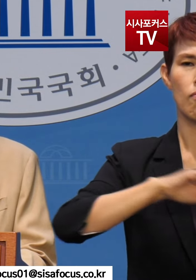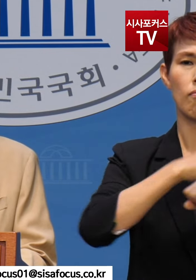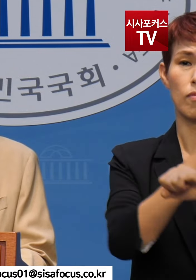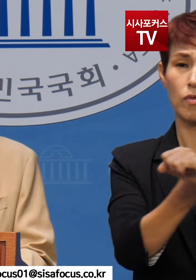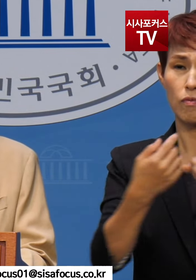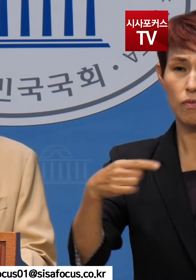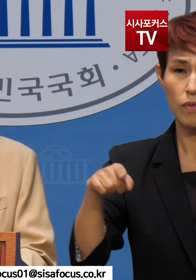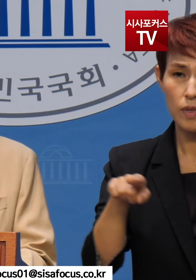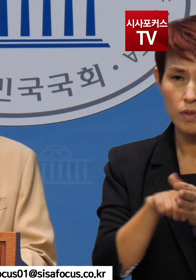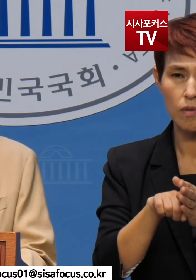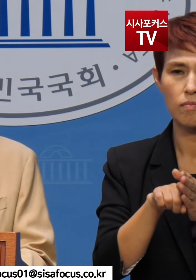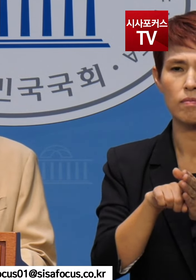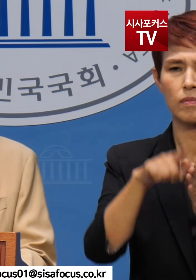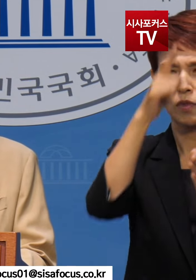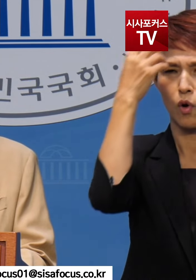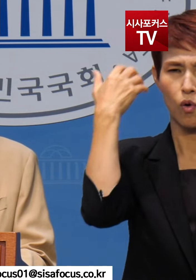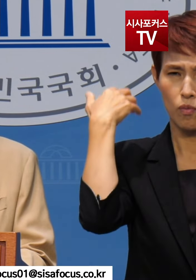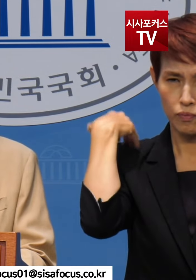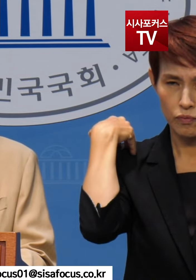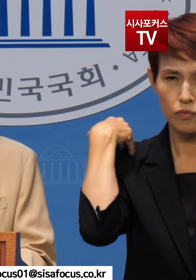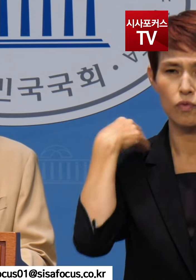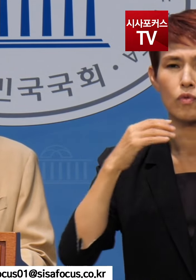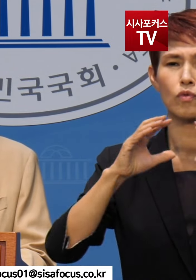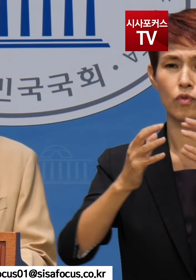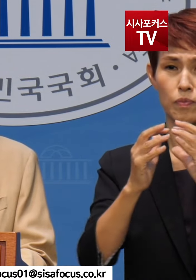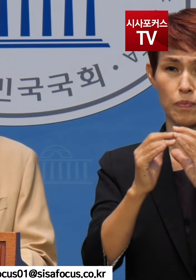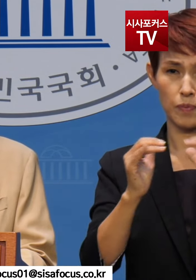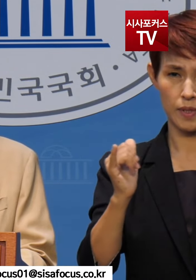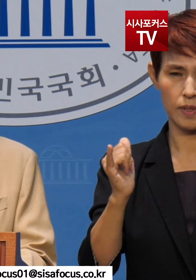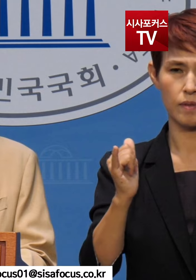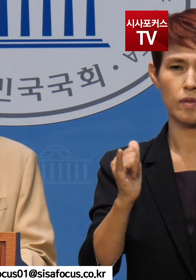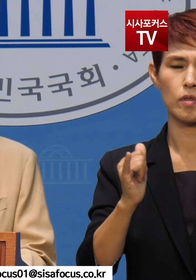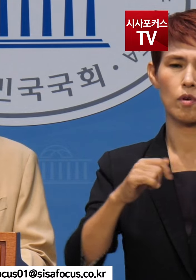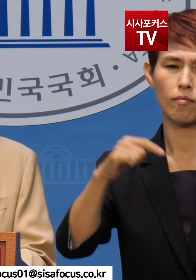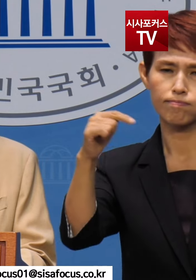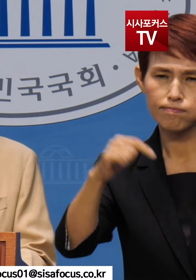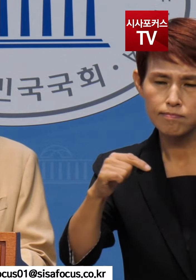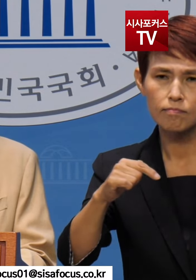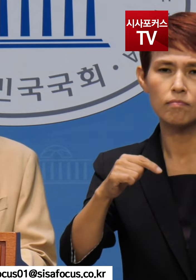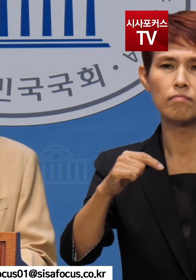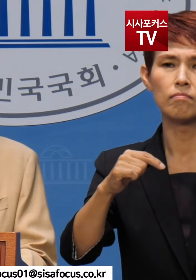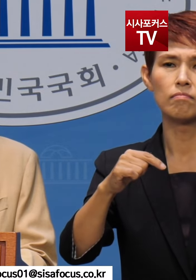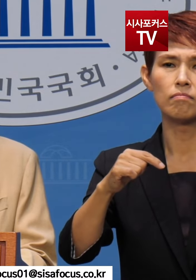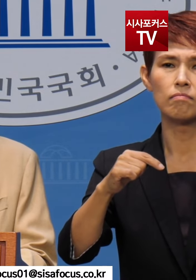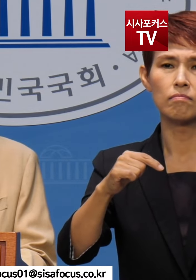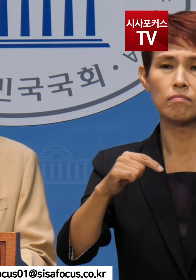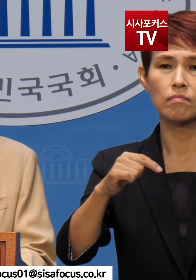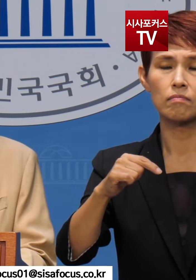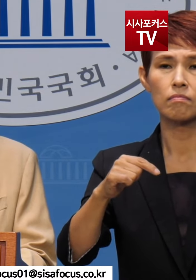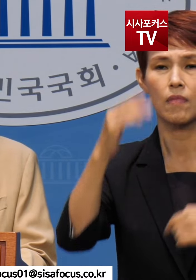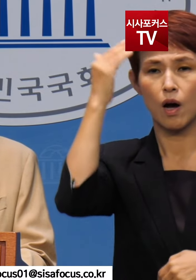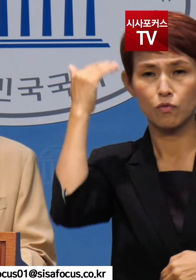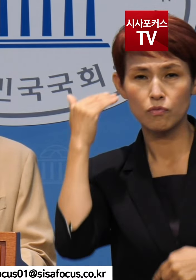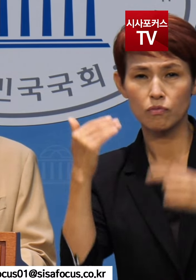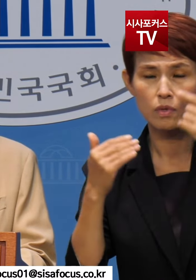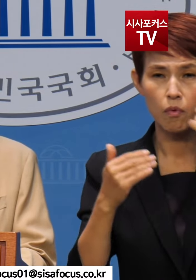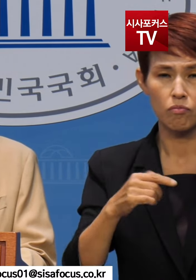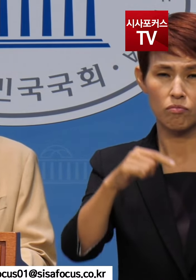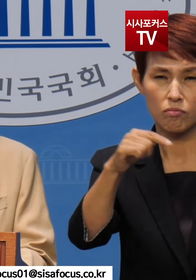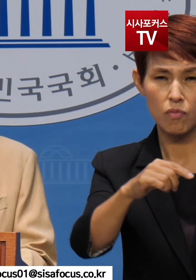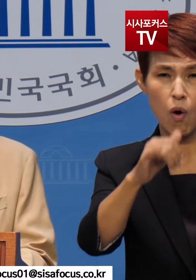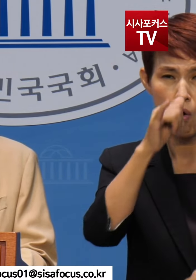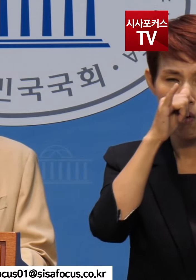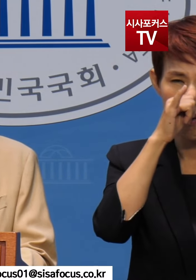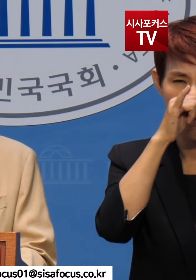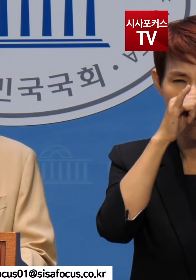위한 양 정부의 양 국민의 국민과 협의와 숙의 없이 역사를 재단하는 것을 용납할 수 없는